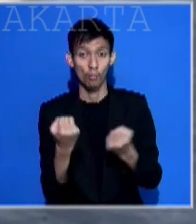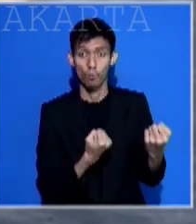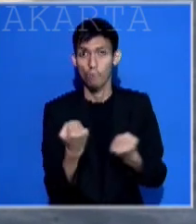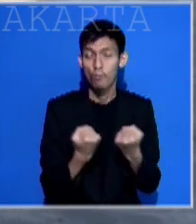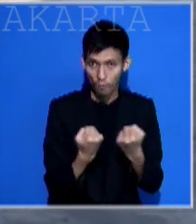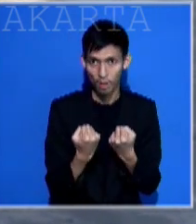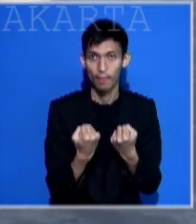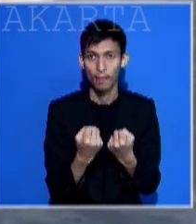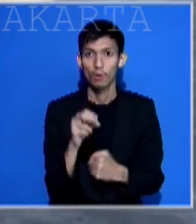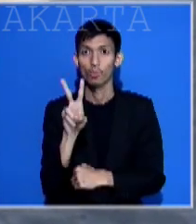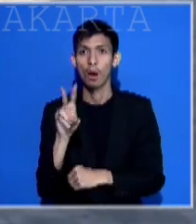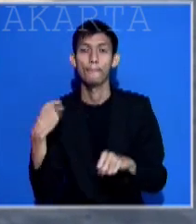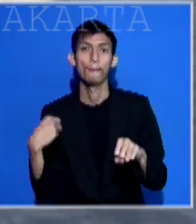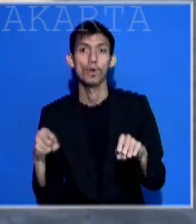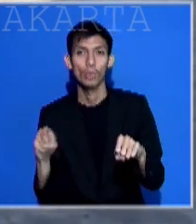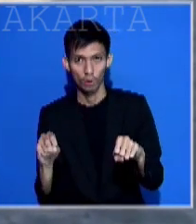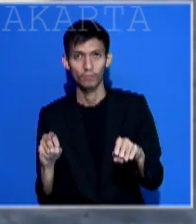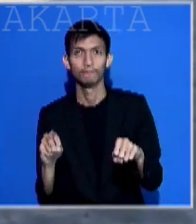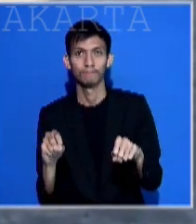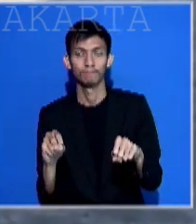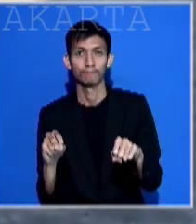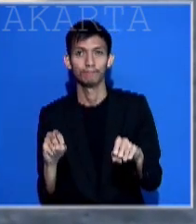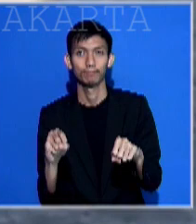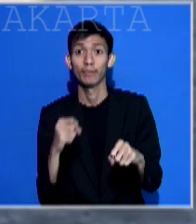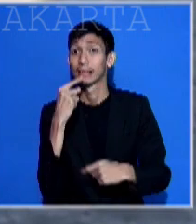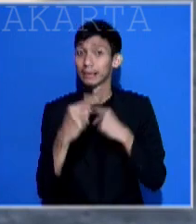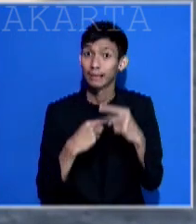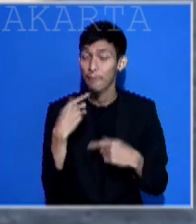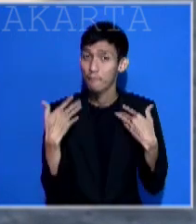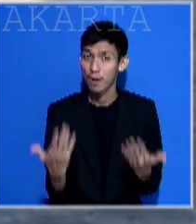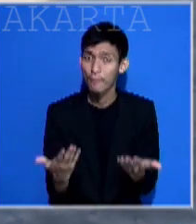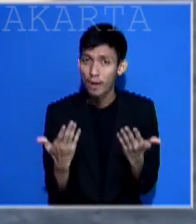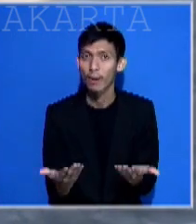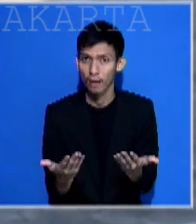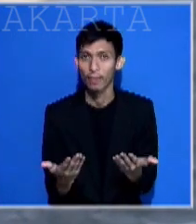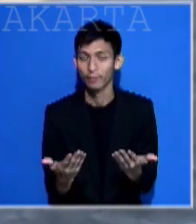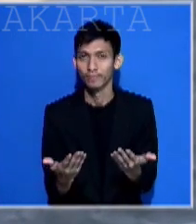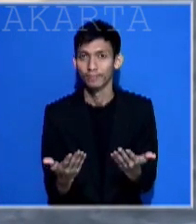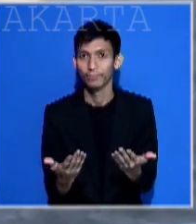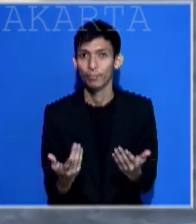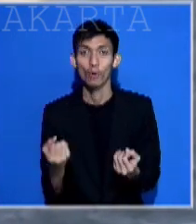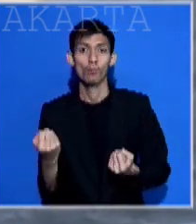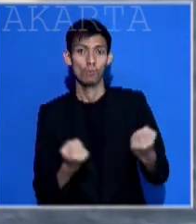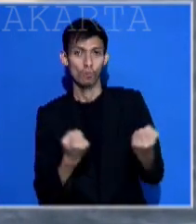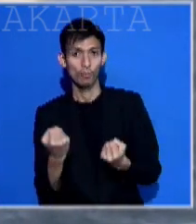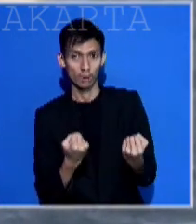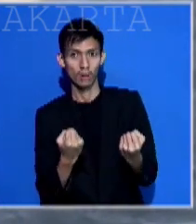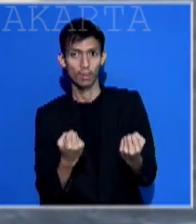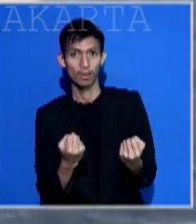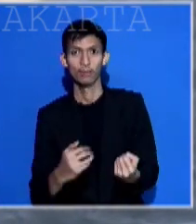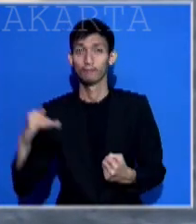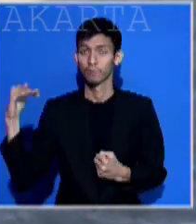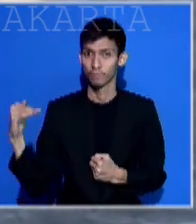sepeda motor. Untuk kronologi, jadi dari pickup melaju dari arah barat ke